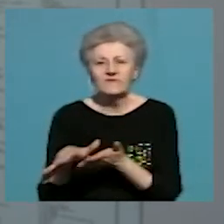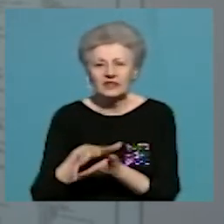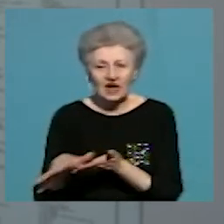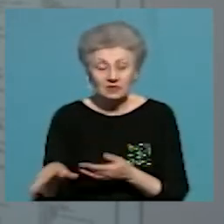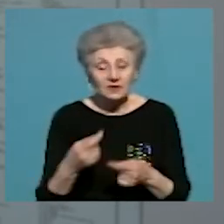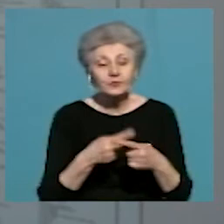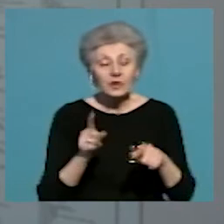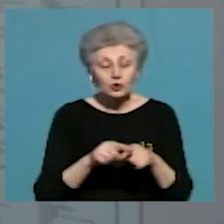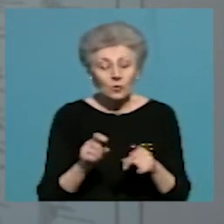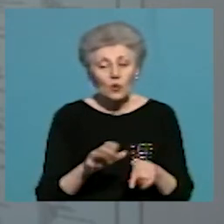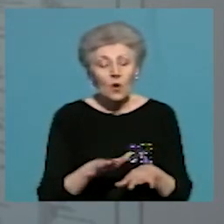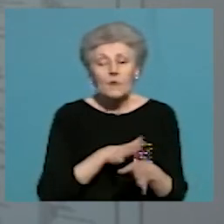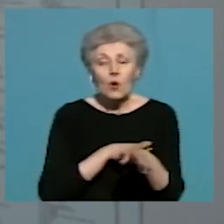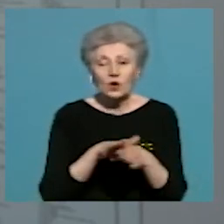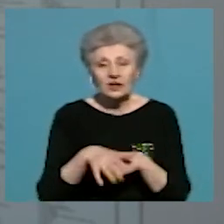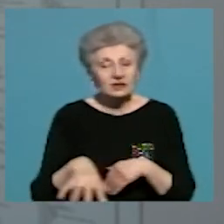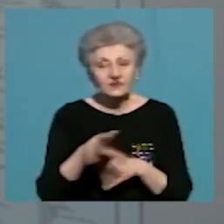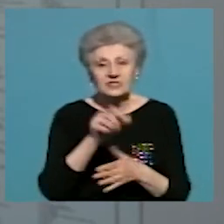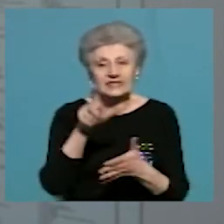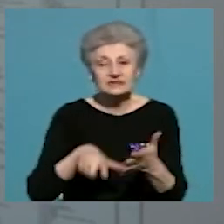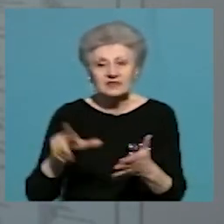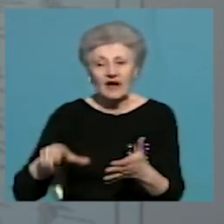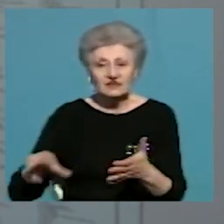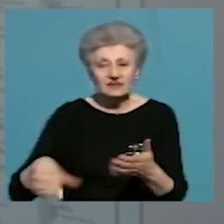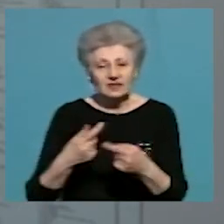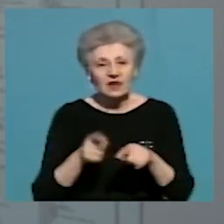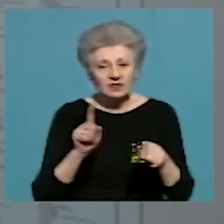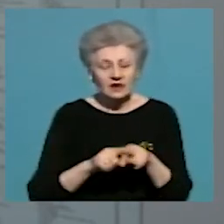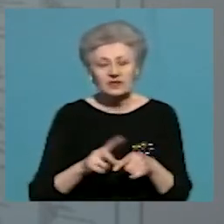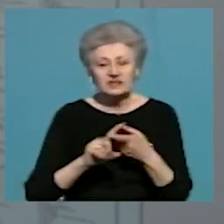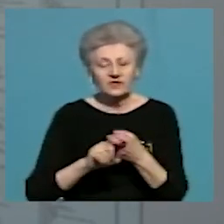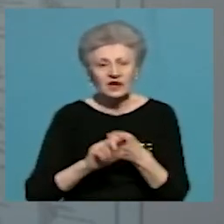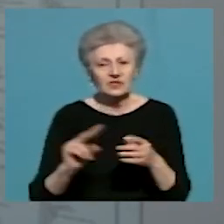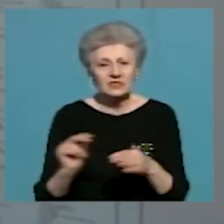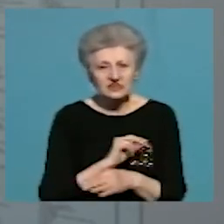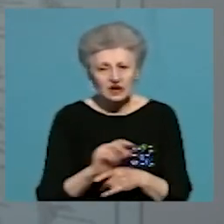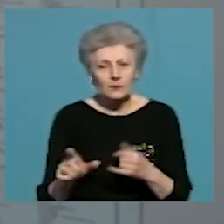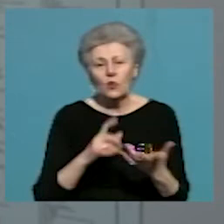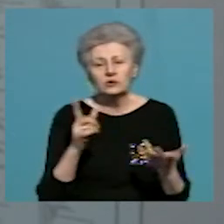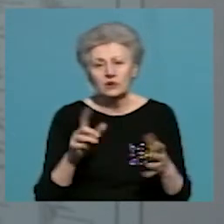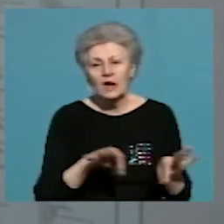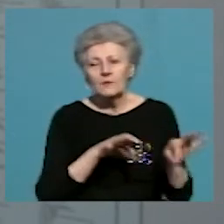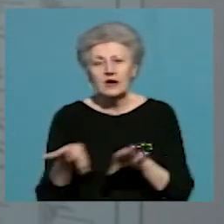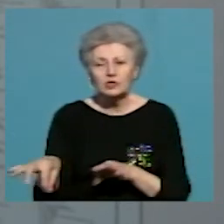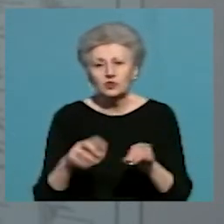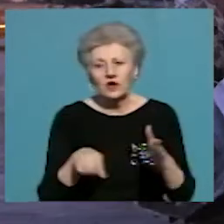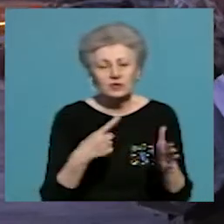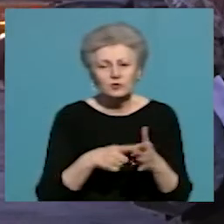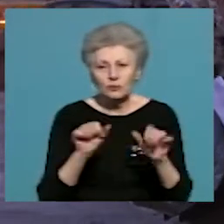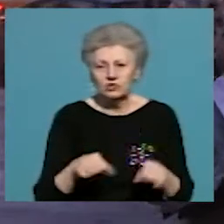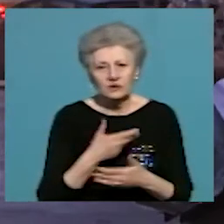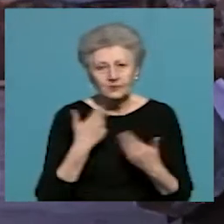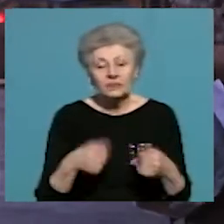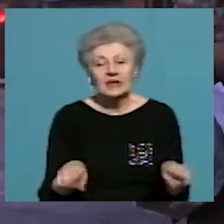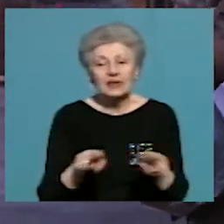Тому покрити всі необхідні статті, які мають на увазі по ремонтам і які дозволяють розвиватися місту, можливості немає. Також